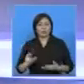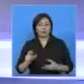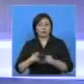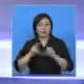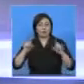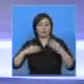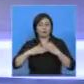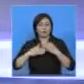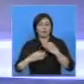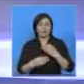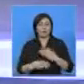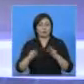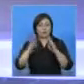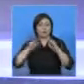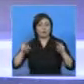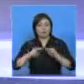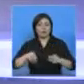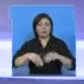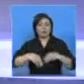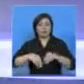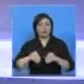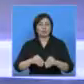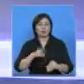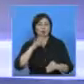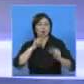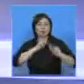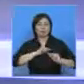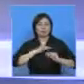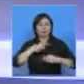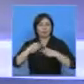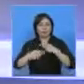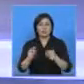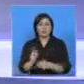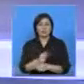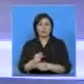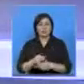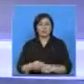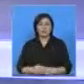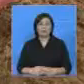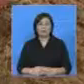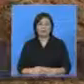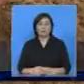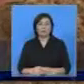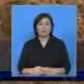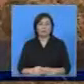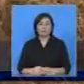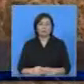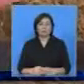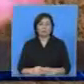ордасының ауласына шырша отырғызылды. Кезекті көгалдандыру жұмысы жайлы келесі бейнематериалда.